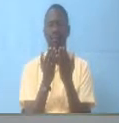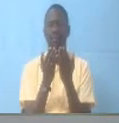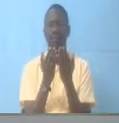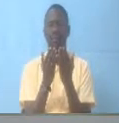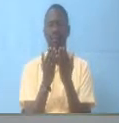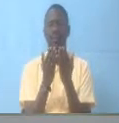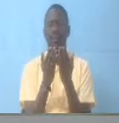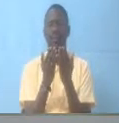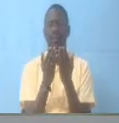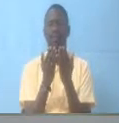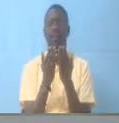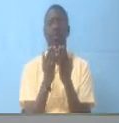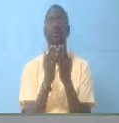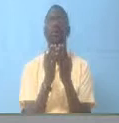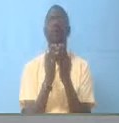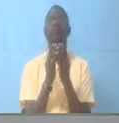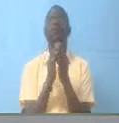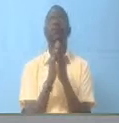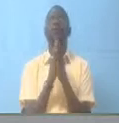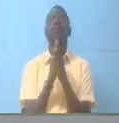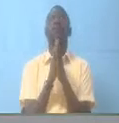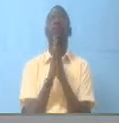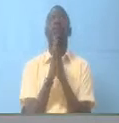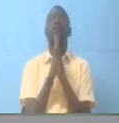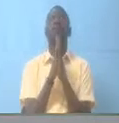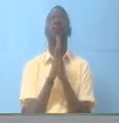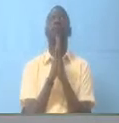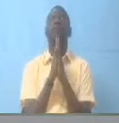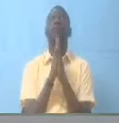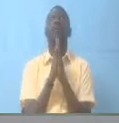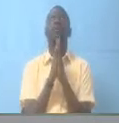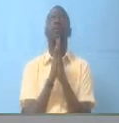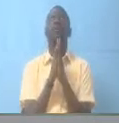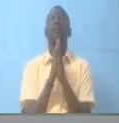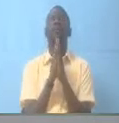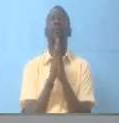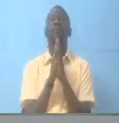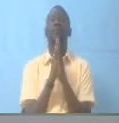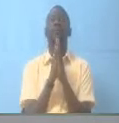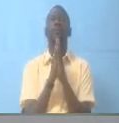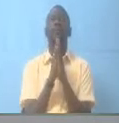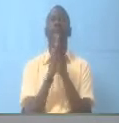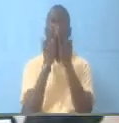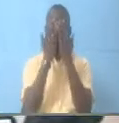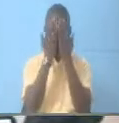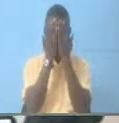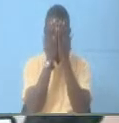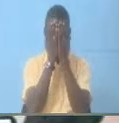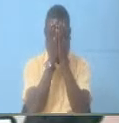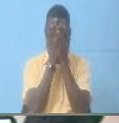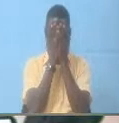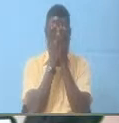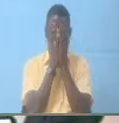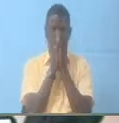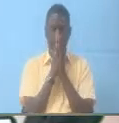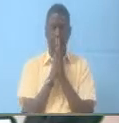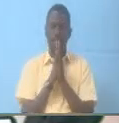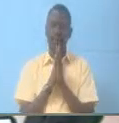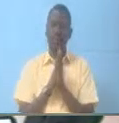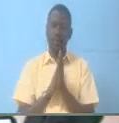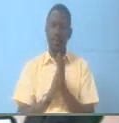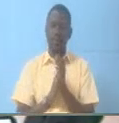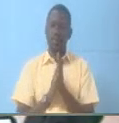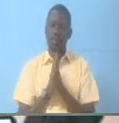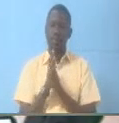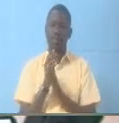رب العزة عما يصفون وسلام على المرسلين والحمد لله رب العالمين. Amen. Amen. Shukran,